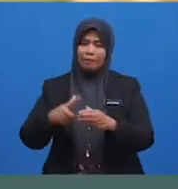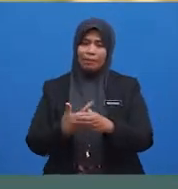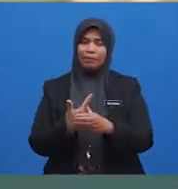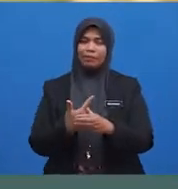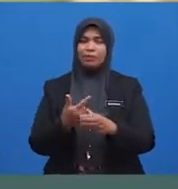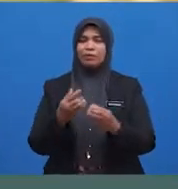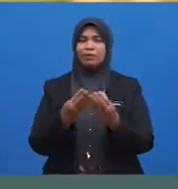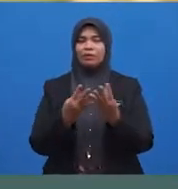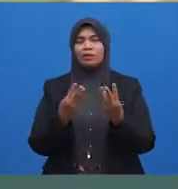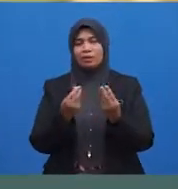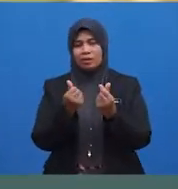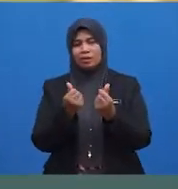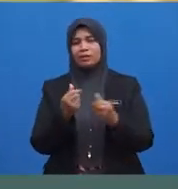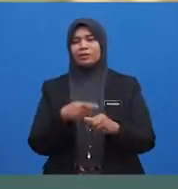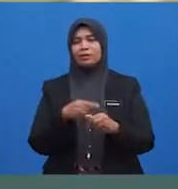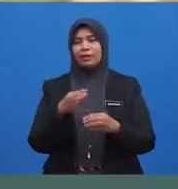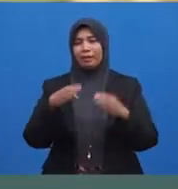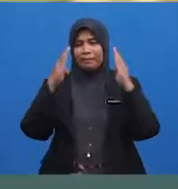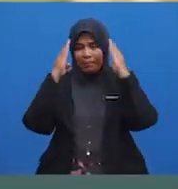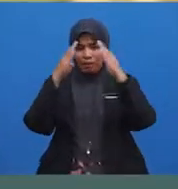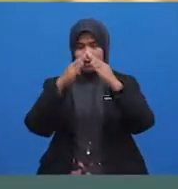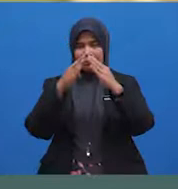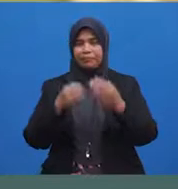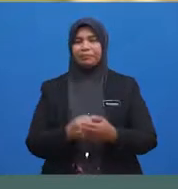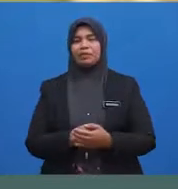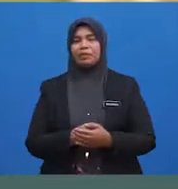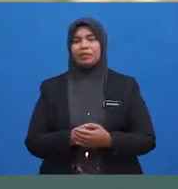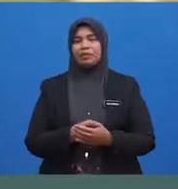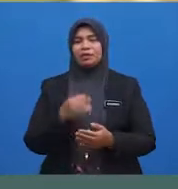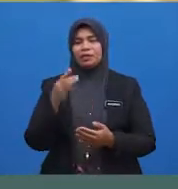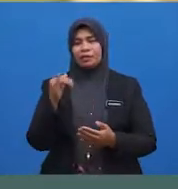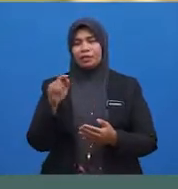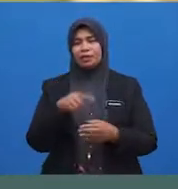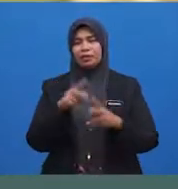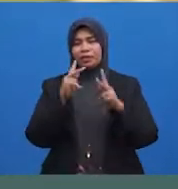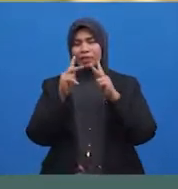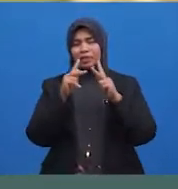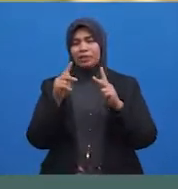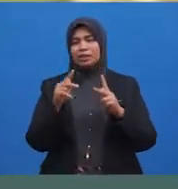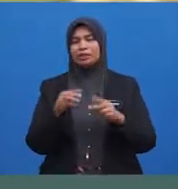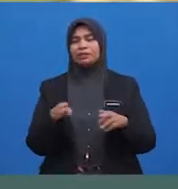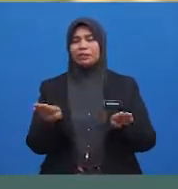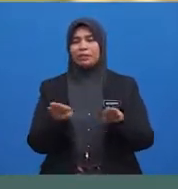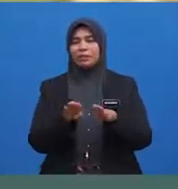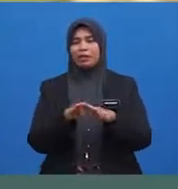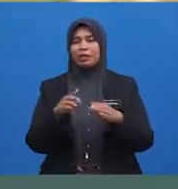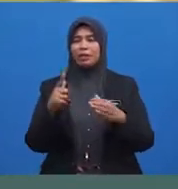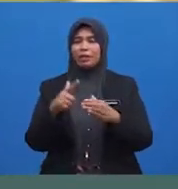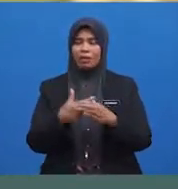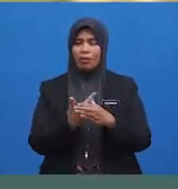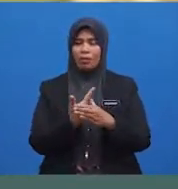Menariknya, lombong biji timah Sungai Lembing dikatakan sebagai lombong bawah tanah biji